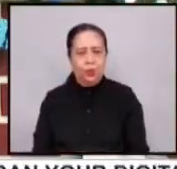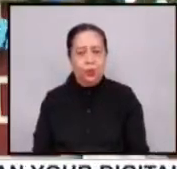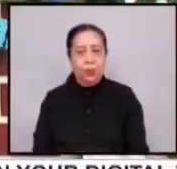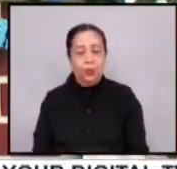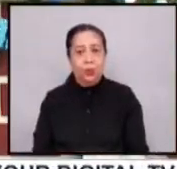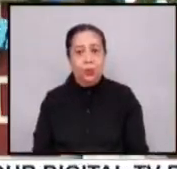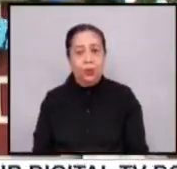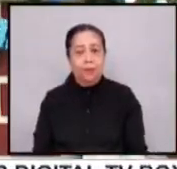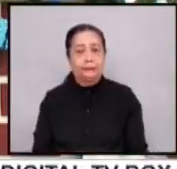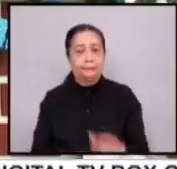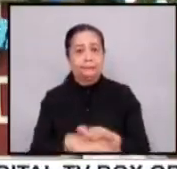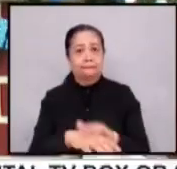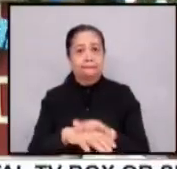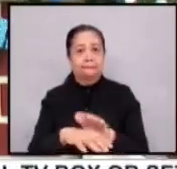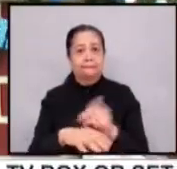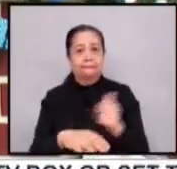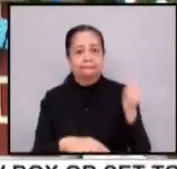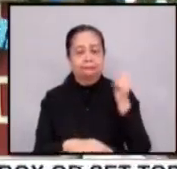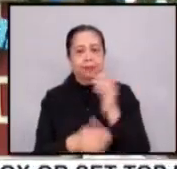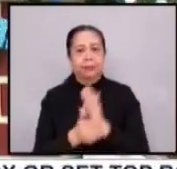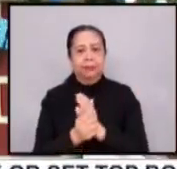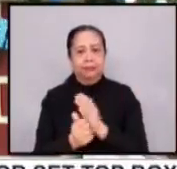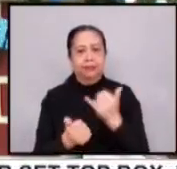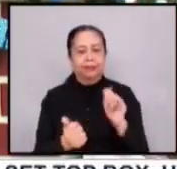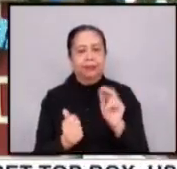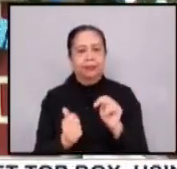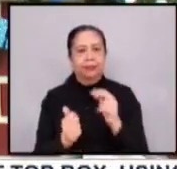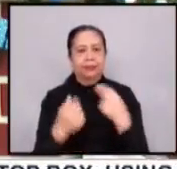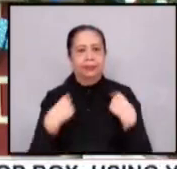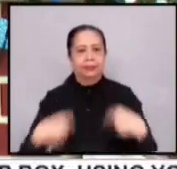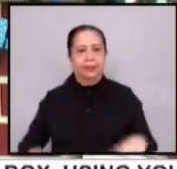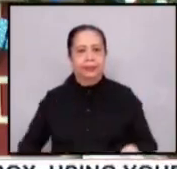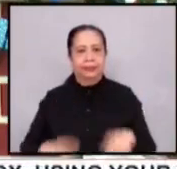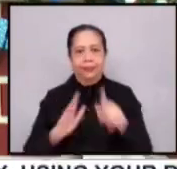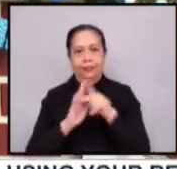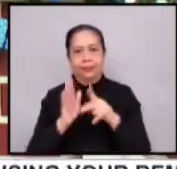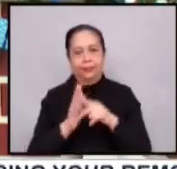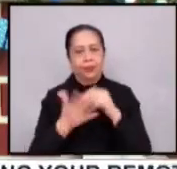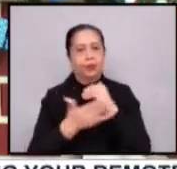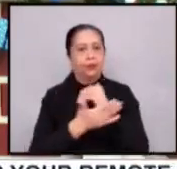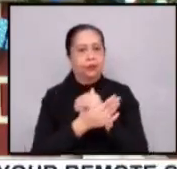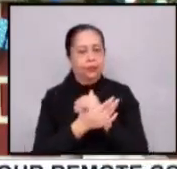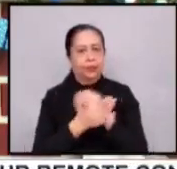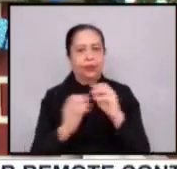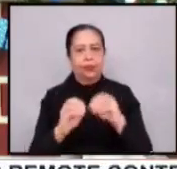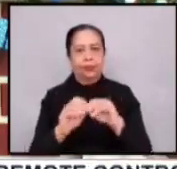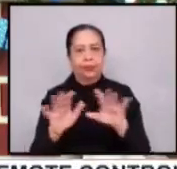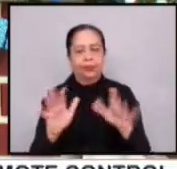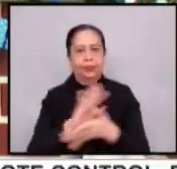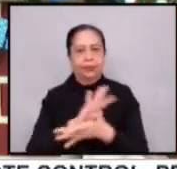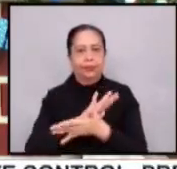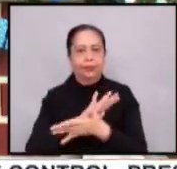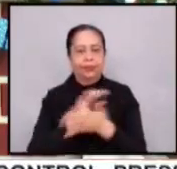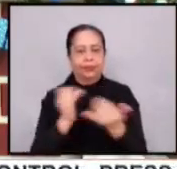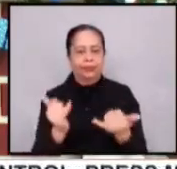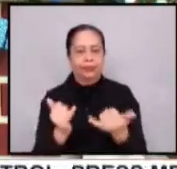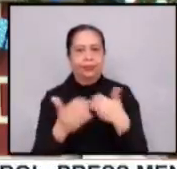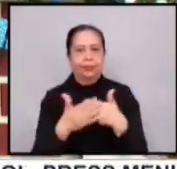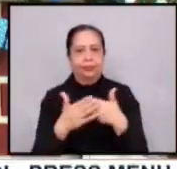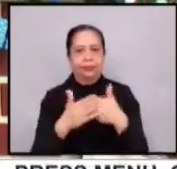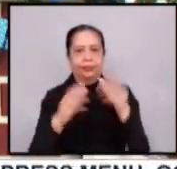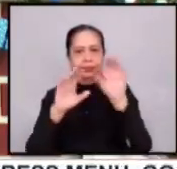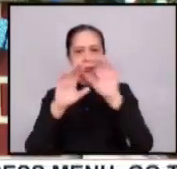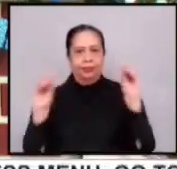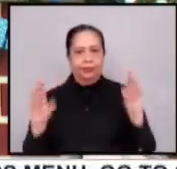Nagpapaalala ang mga eksperto na kailangan pa rin sumunod sa health protocols para makaiwas sa pagkalat ng COVID-19 ngayong magpapasko, lalo